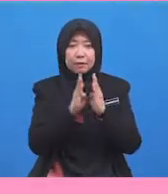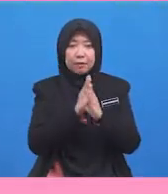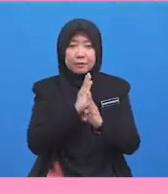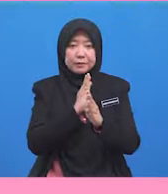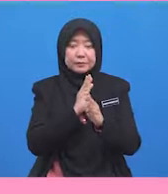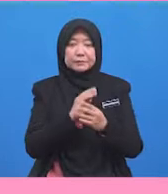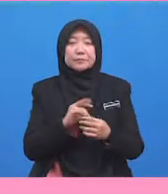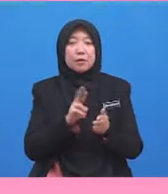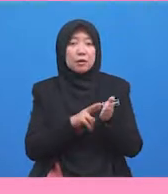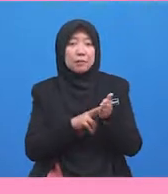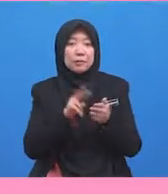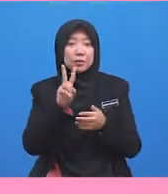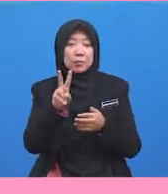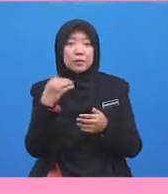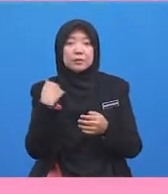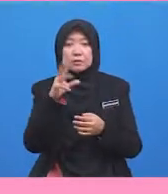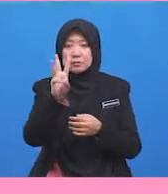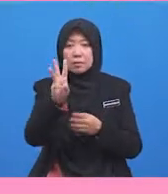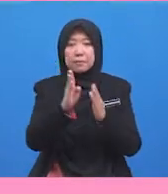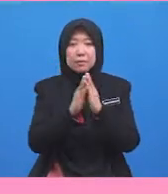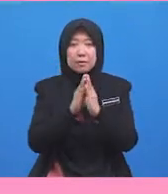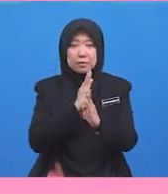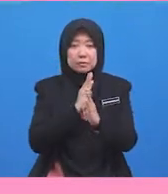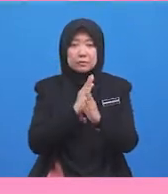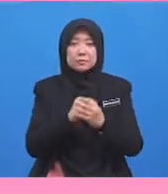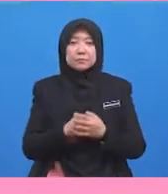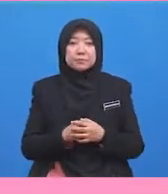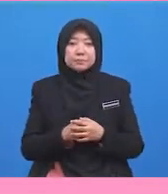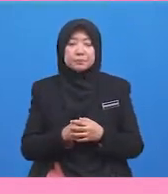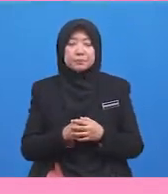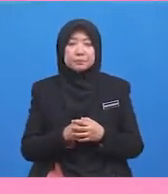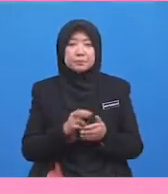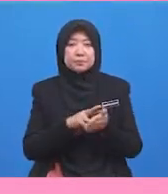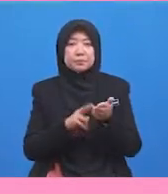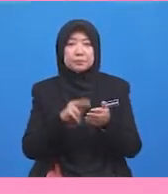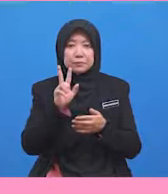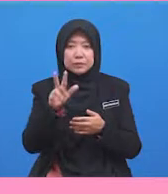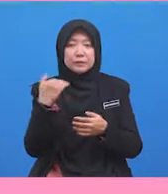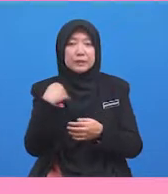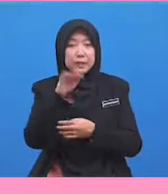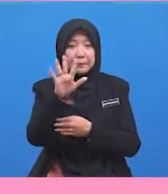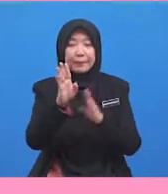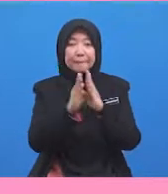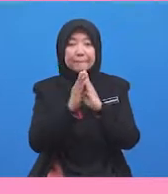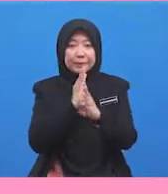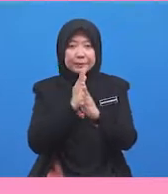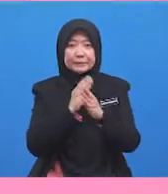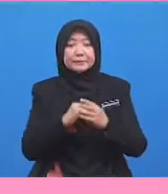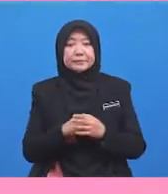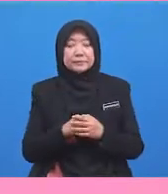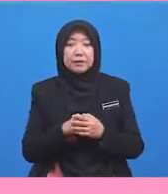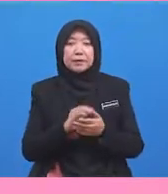rangkap kedua mempunyai enam Paris magnecal rangkap ketiga mempunyai i5 Paris